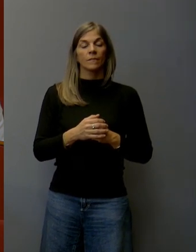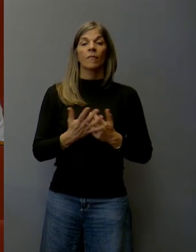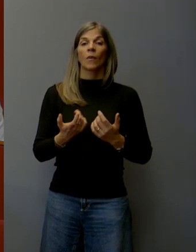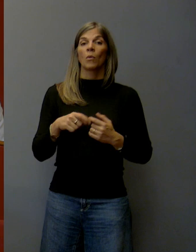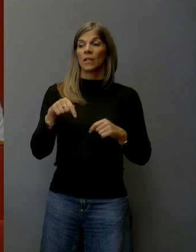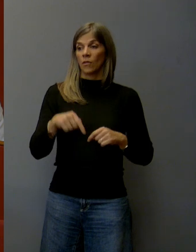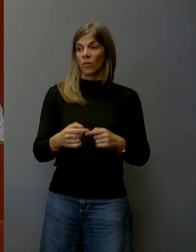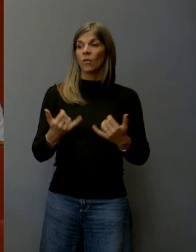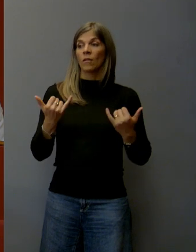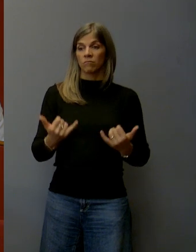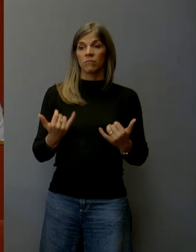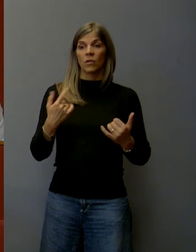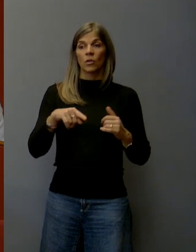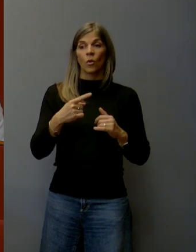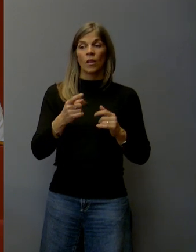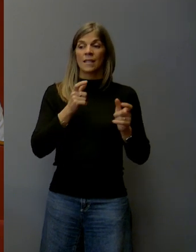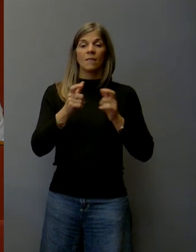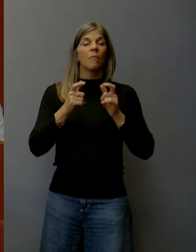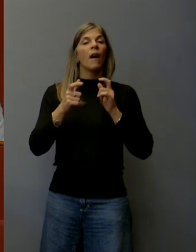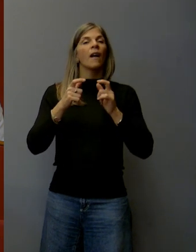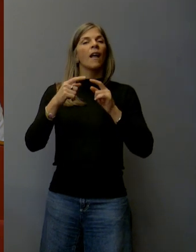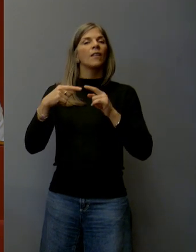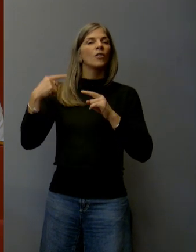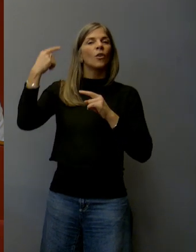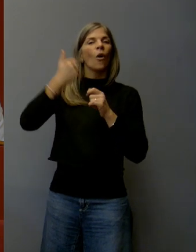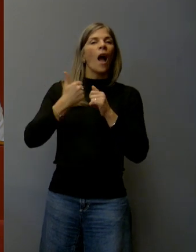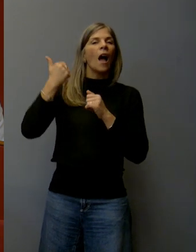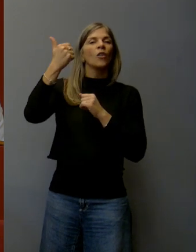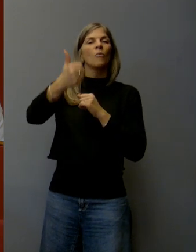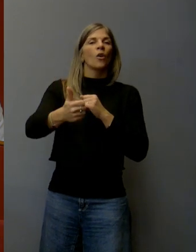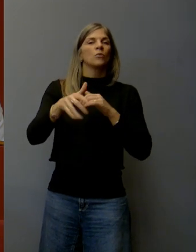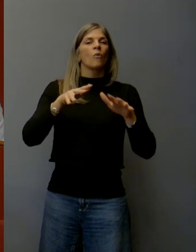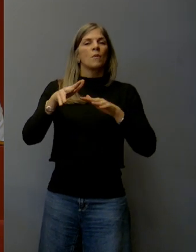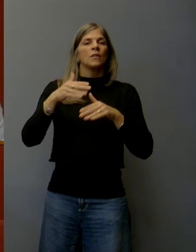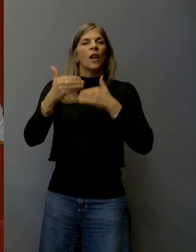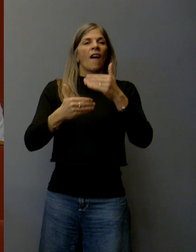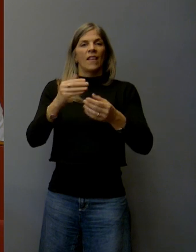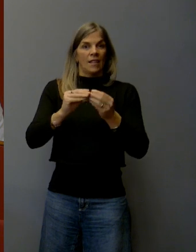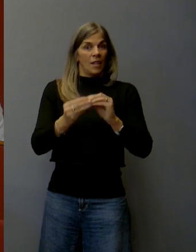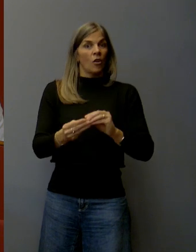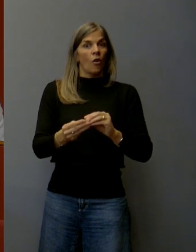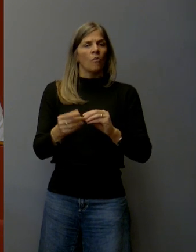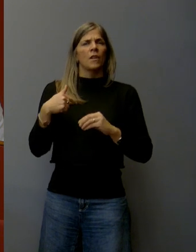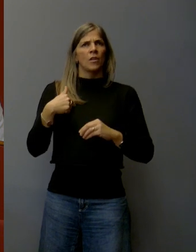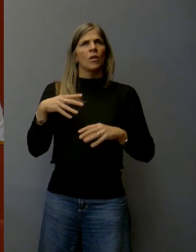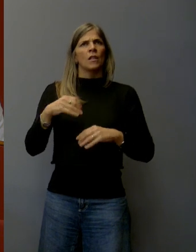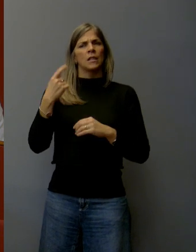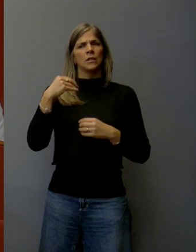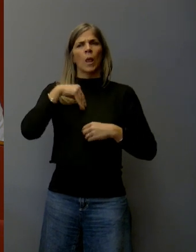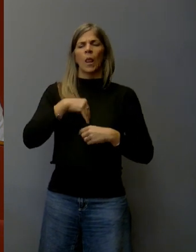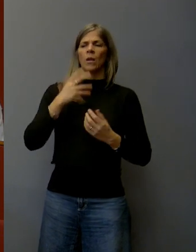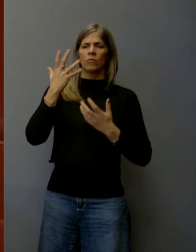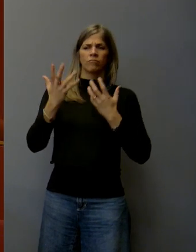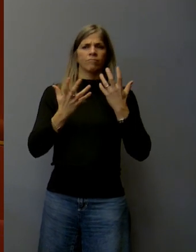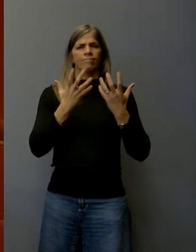essere amministrazione della città dei prossimi 12 mesi e parlavo di difficoltà di disorientamento intanto per quanto riguarda